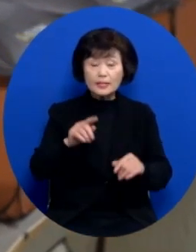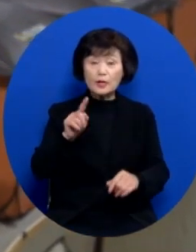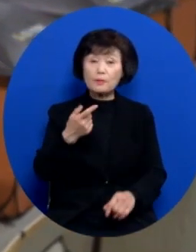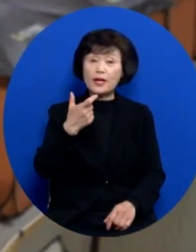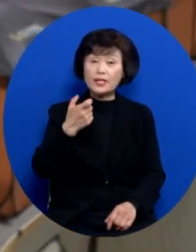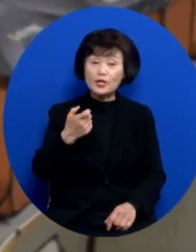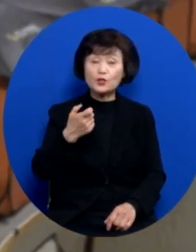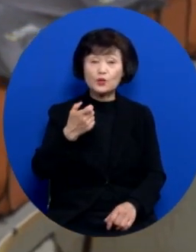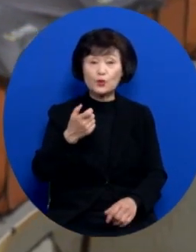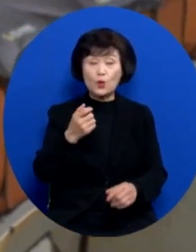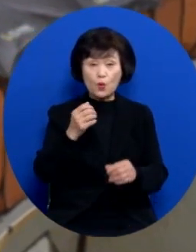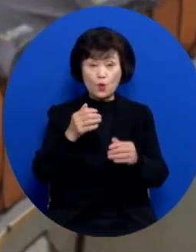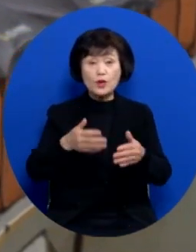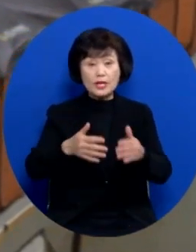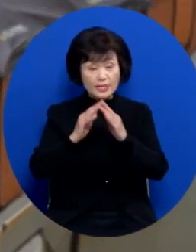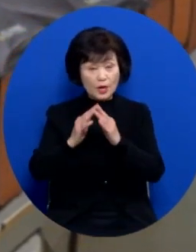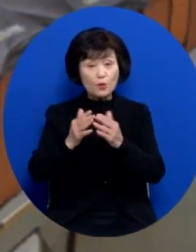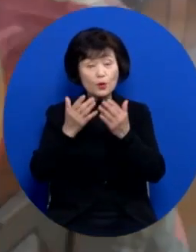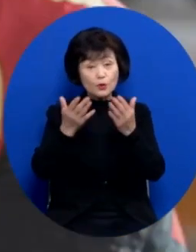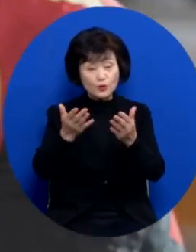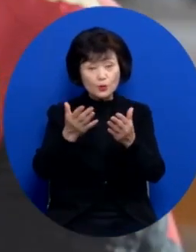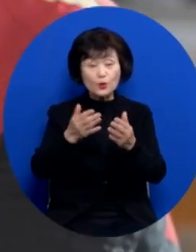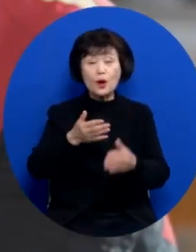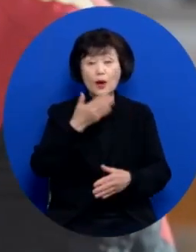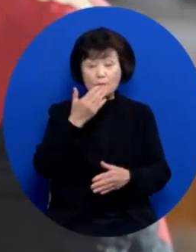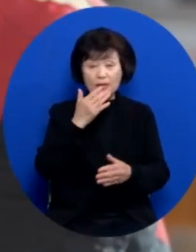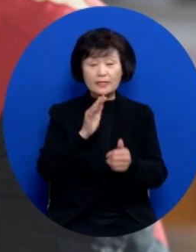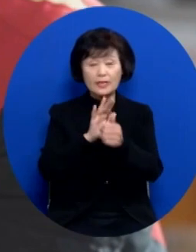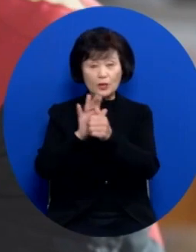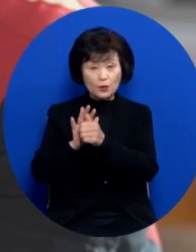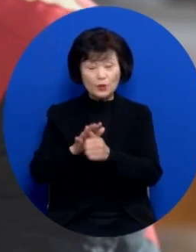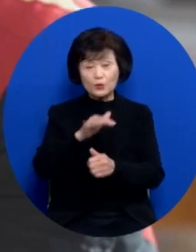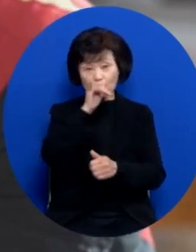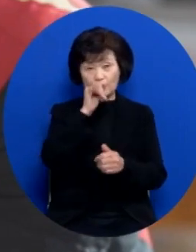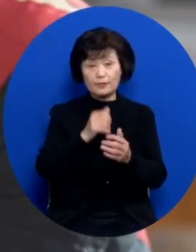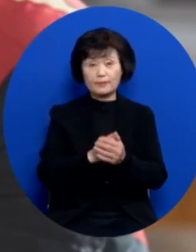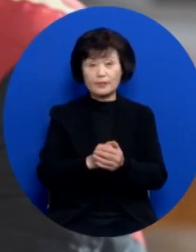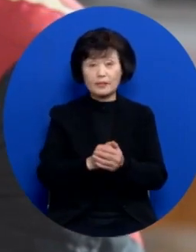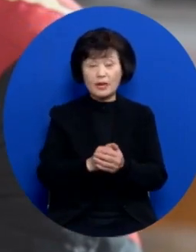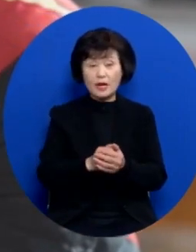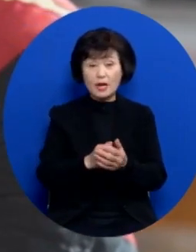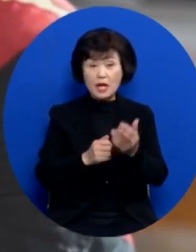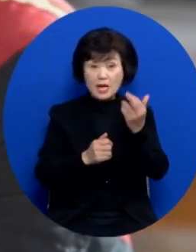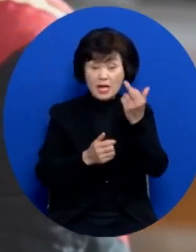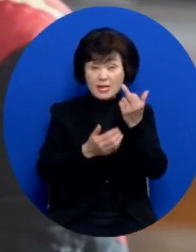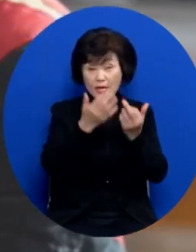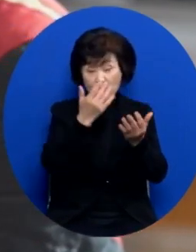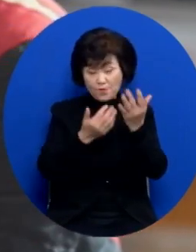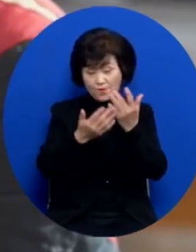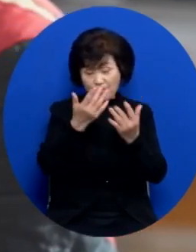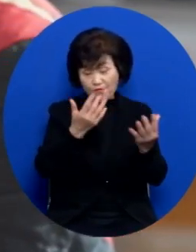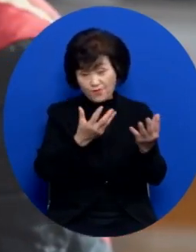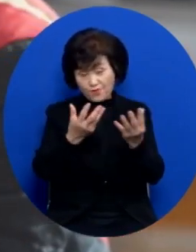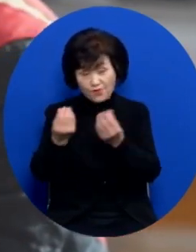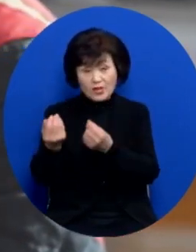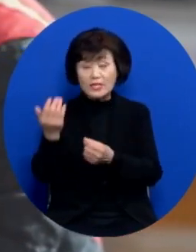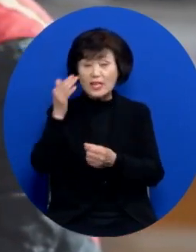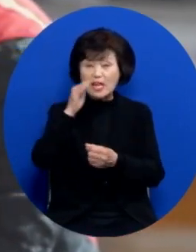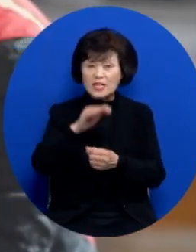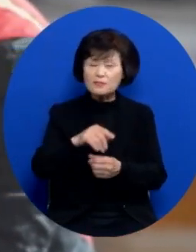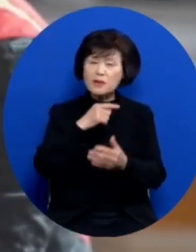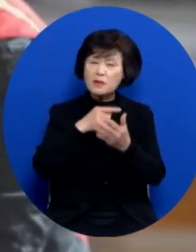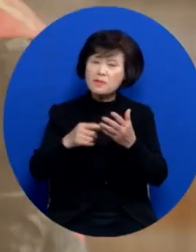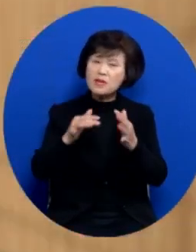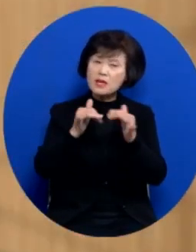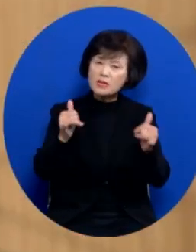설치하고 이재민과 소방관들에게 식사를 제공하고 있습니다. 구세군 측은 산불은 진화됐지만 이재민들의 대피는 계속되고